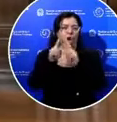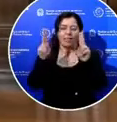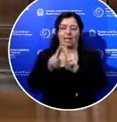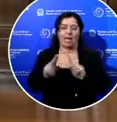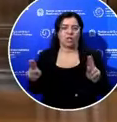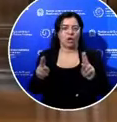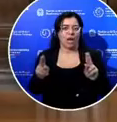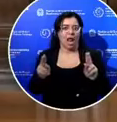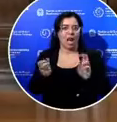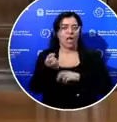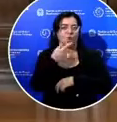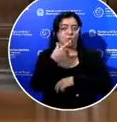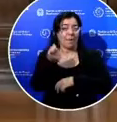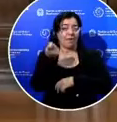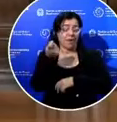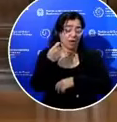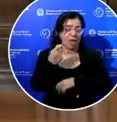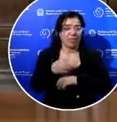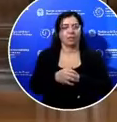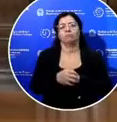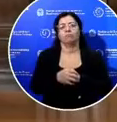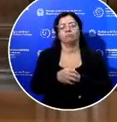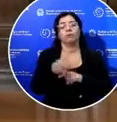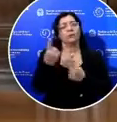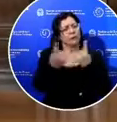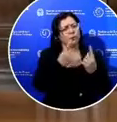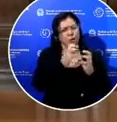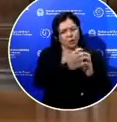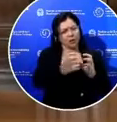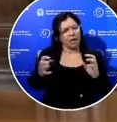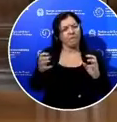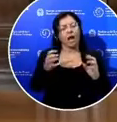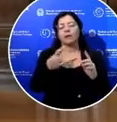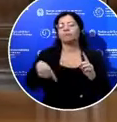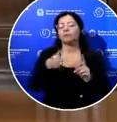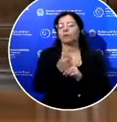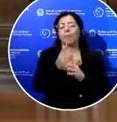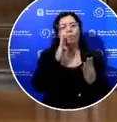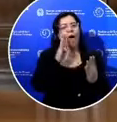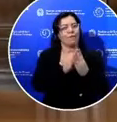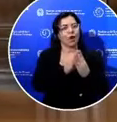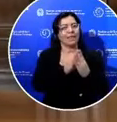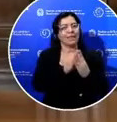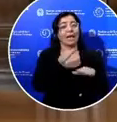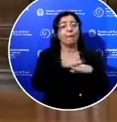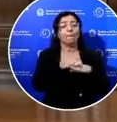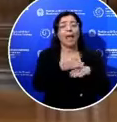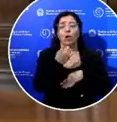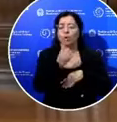stupefacenti. Dunque situazioni diverse che vanno affrontate con metodi diversi.